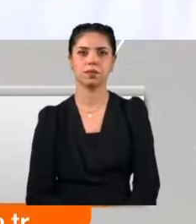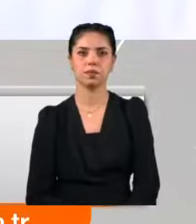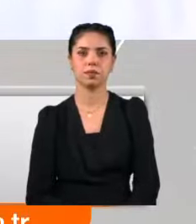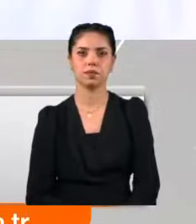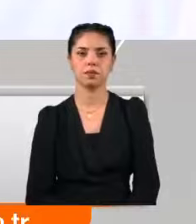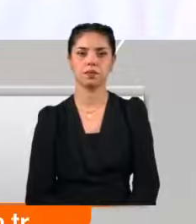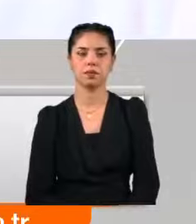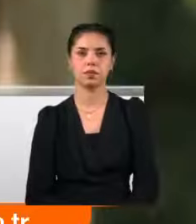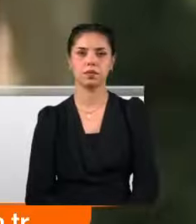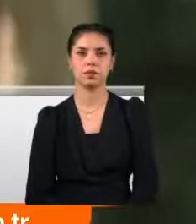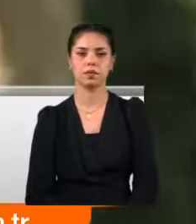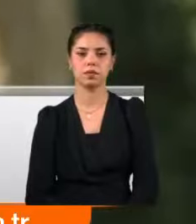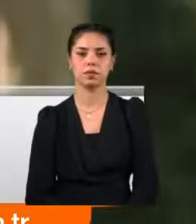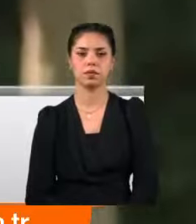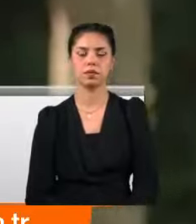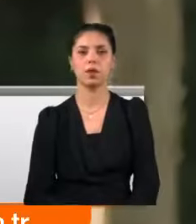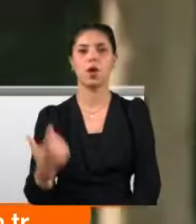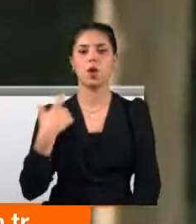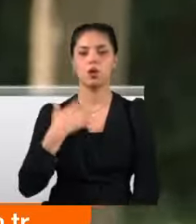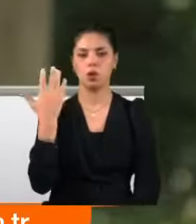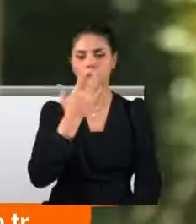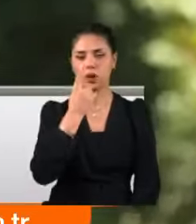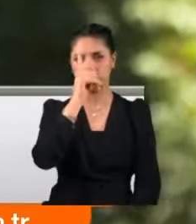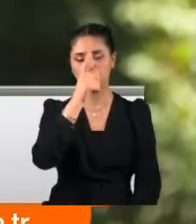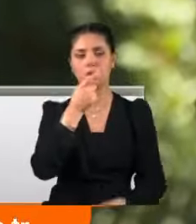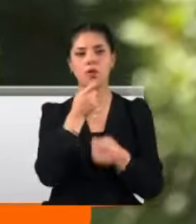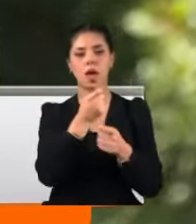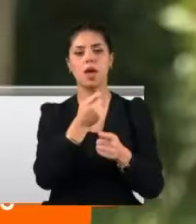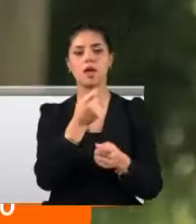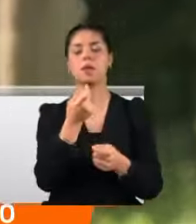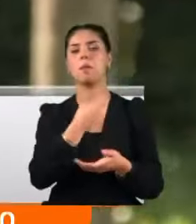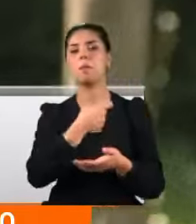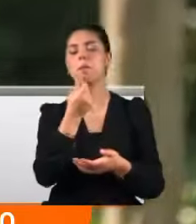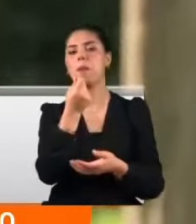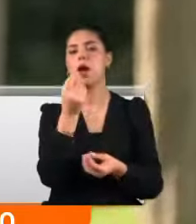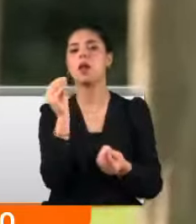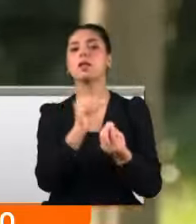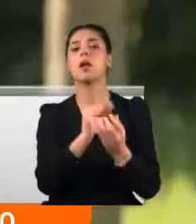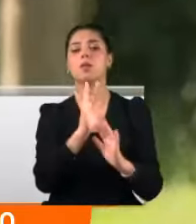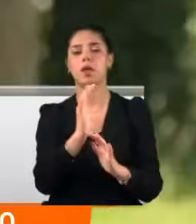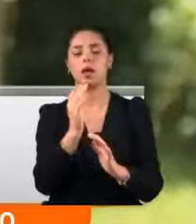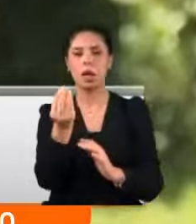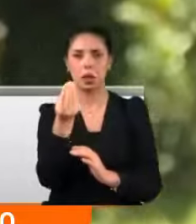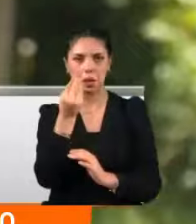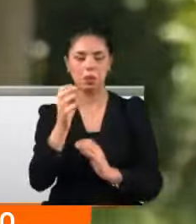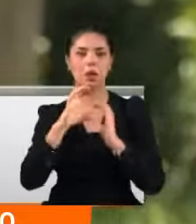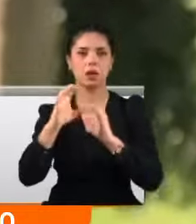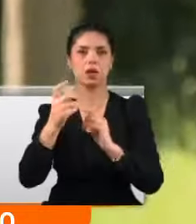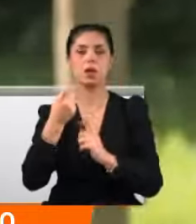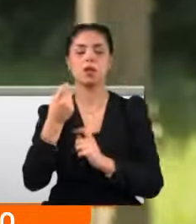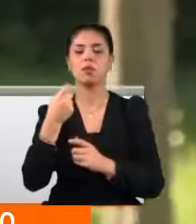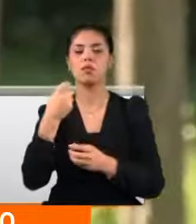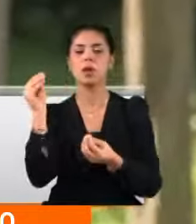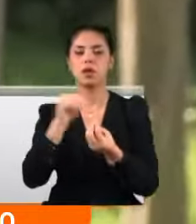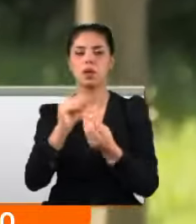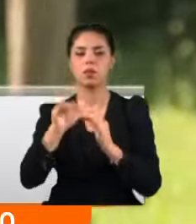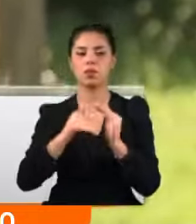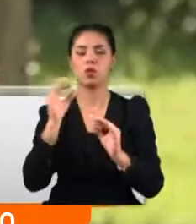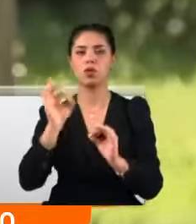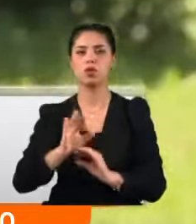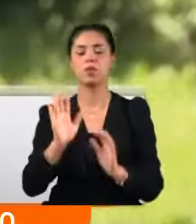kitapları satıyorlar. Özel okullar sadece eğitim ücretine zam yapmıyor. Yemek ve servis ücretlerinden sonra sıra ders kitaplarına